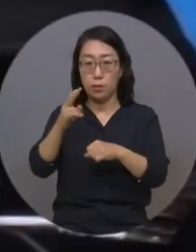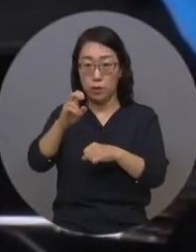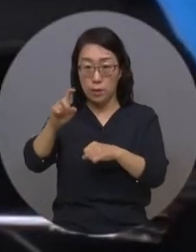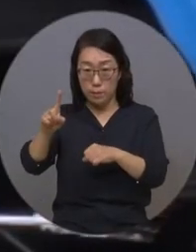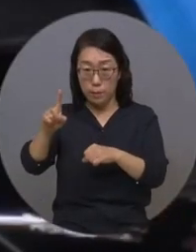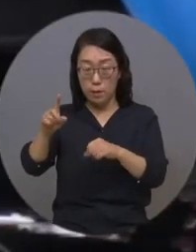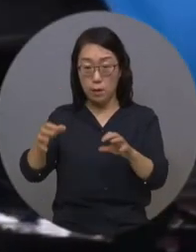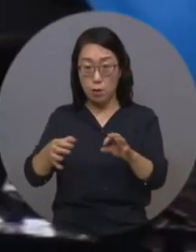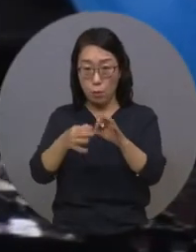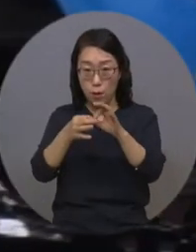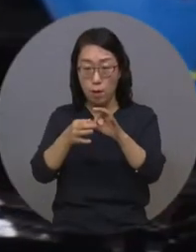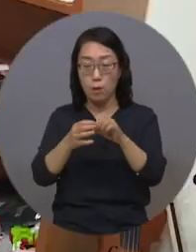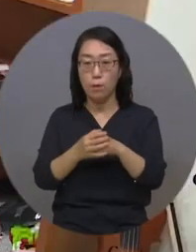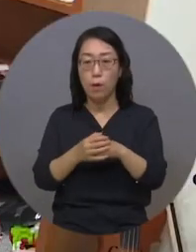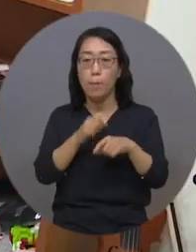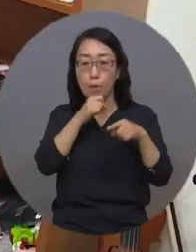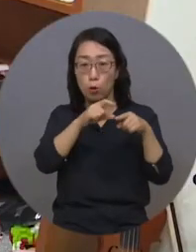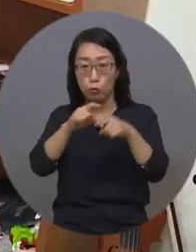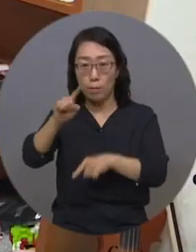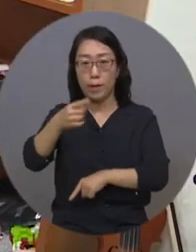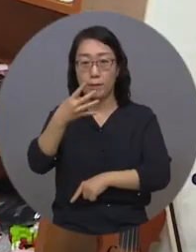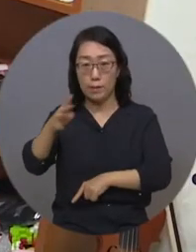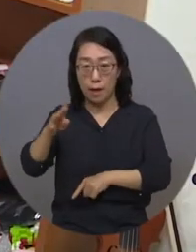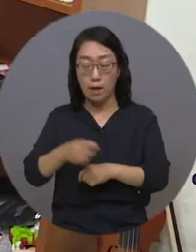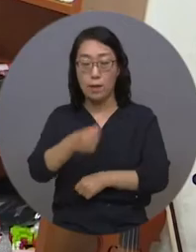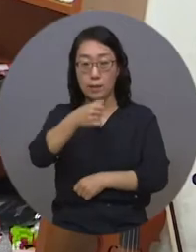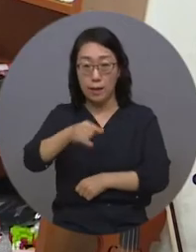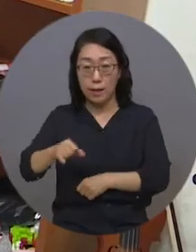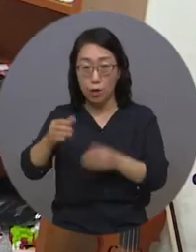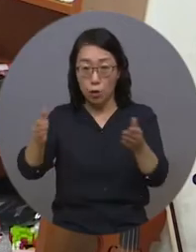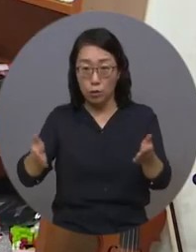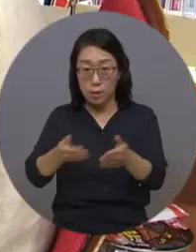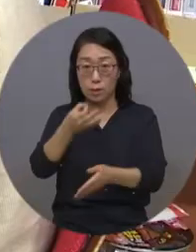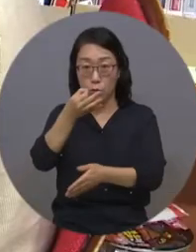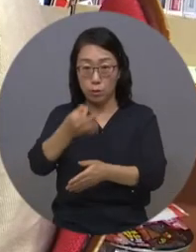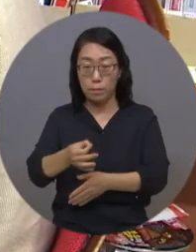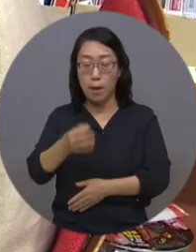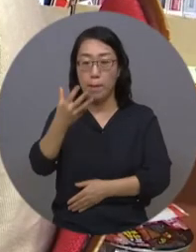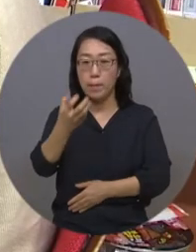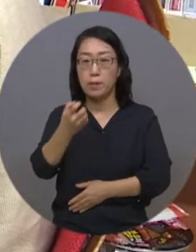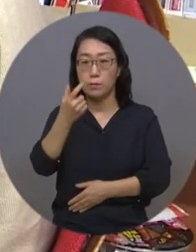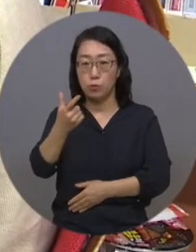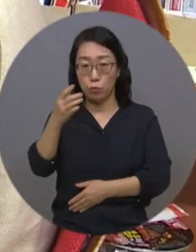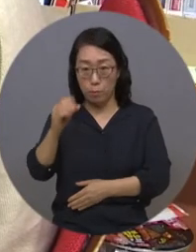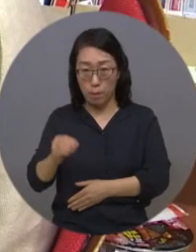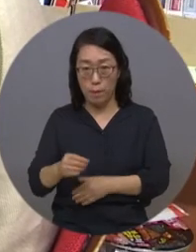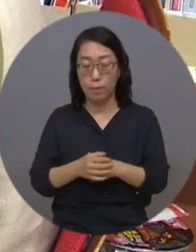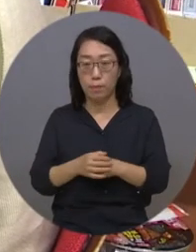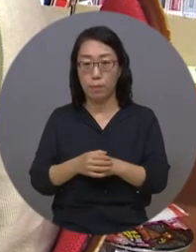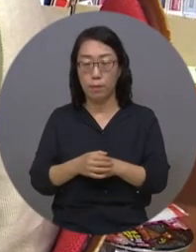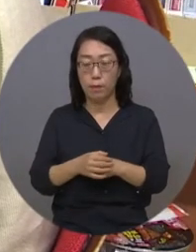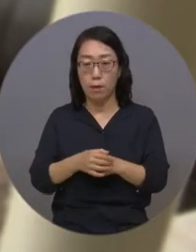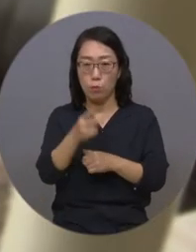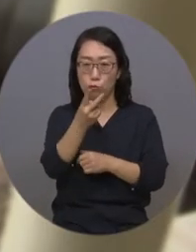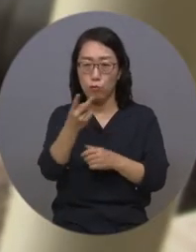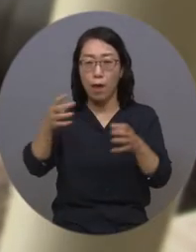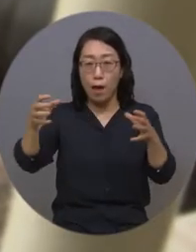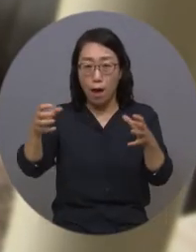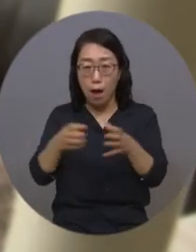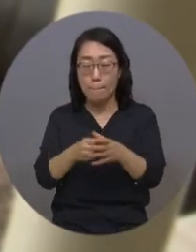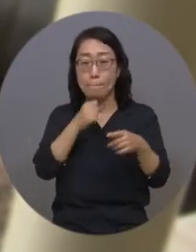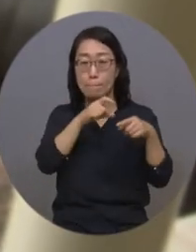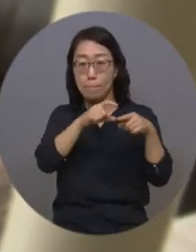지급액은 1,040,000원 자녀 장력은 평균 지급액은 860,000 원 으로 글로 자녀 장려금 전체